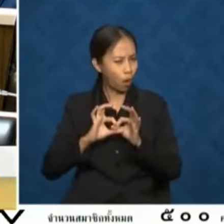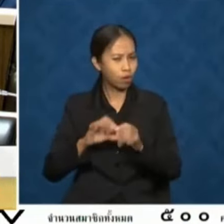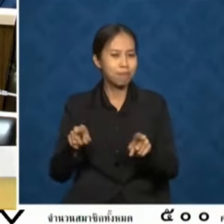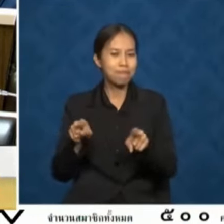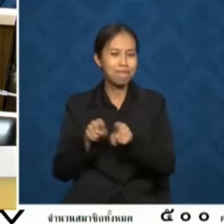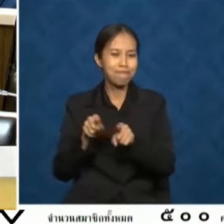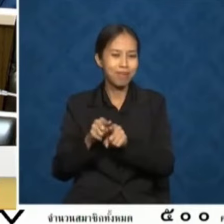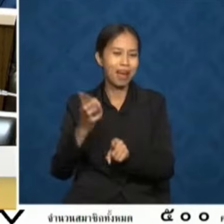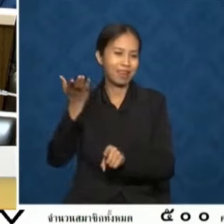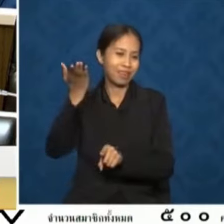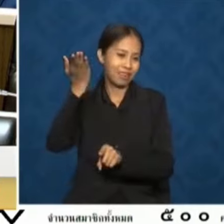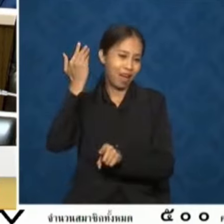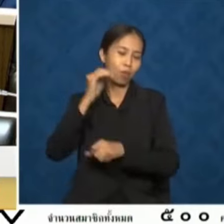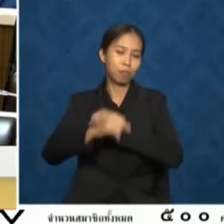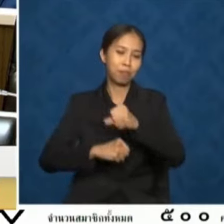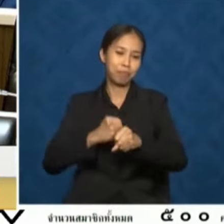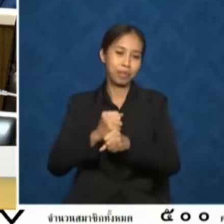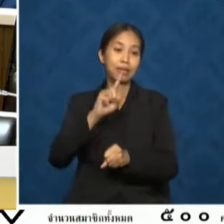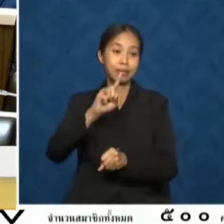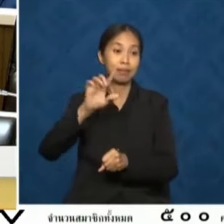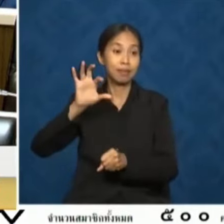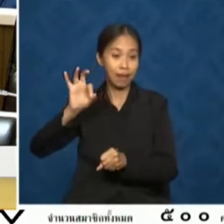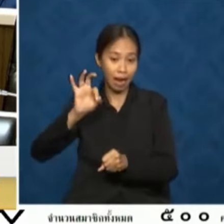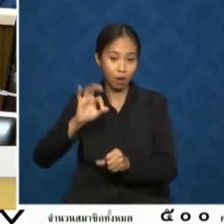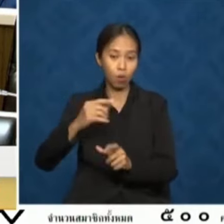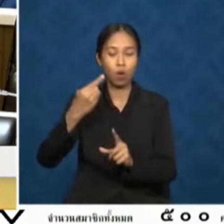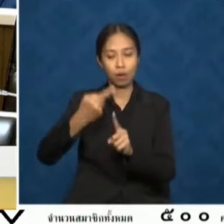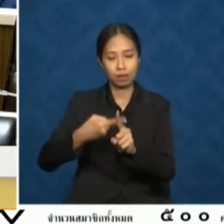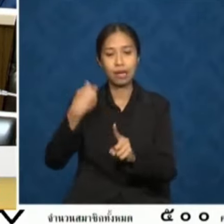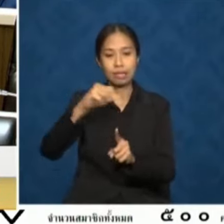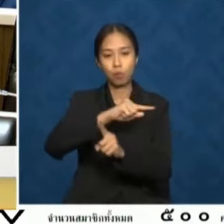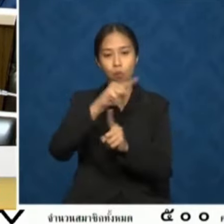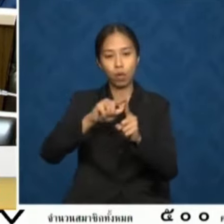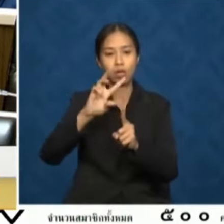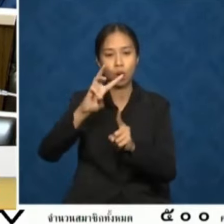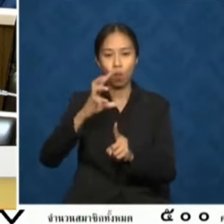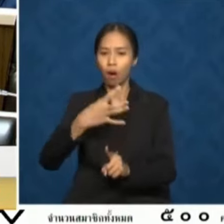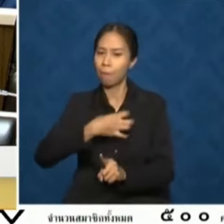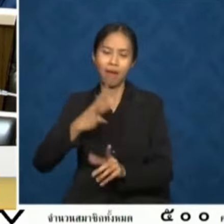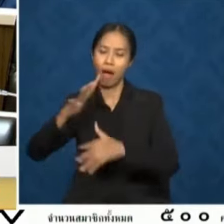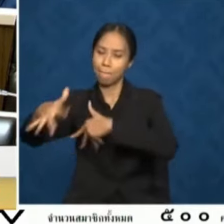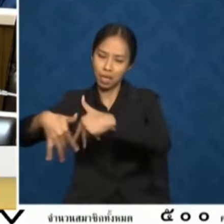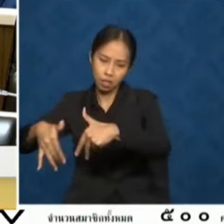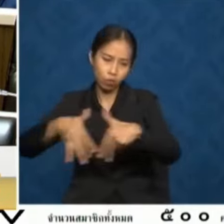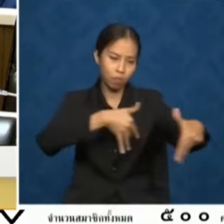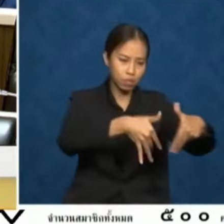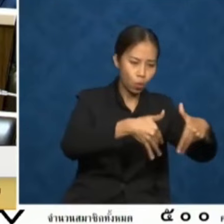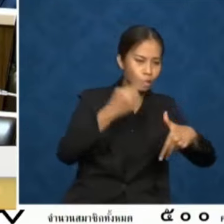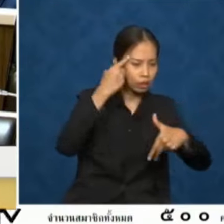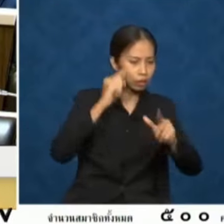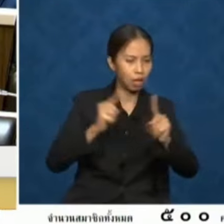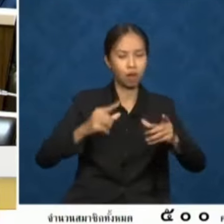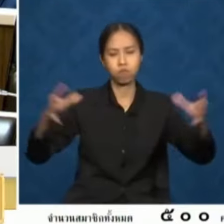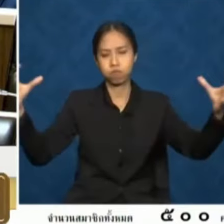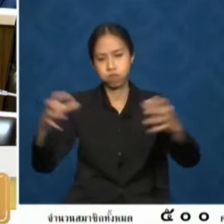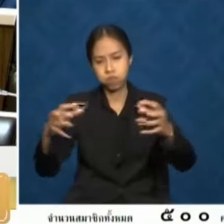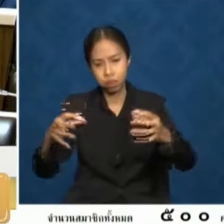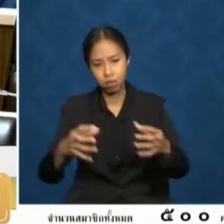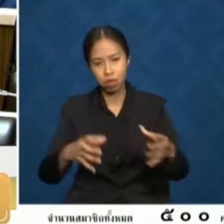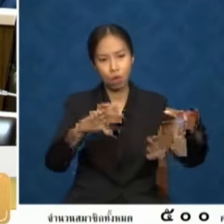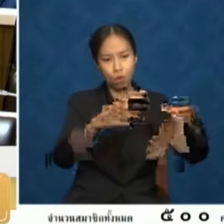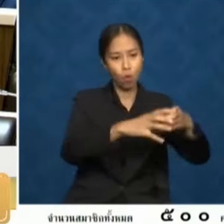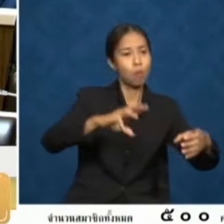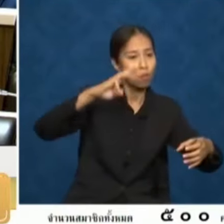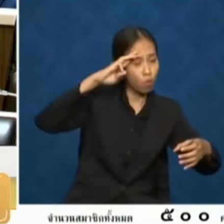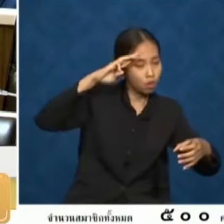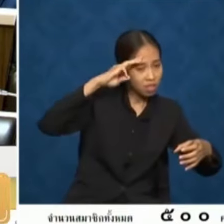การณ์6ตุลา19ที่ผ่านมาพี่น้องชนแตกแยกกันอีกฝั่งหนึ่งนะครับก็ลูกเสือชาวบ้านบว